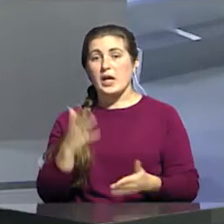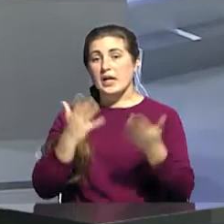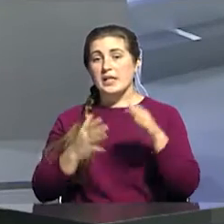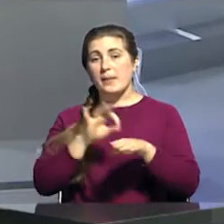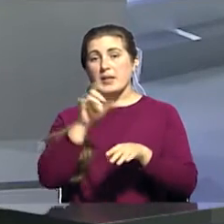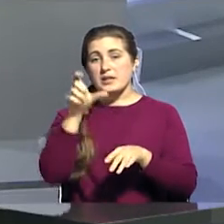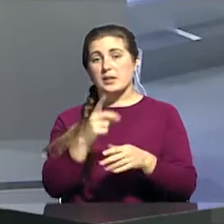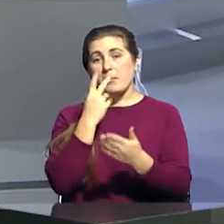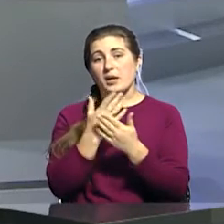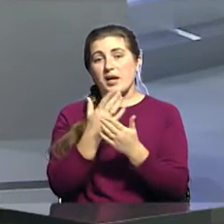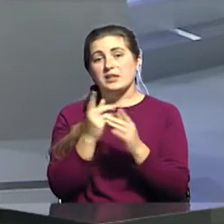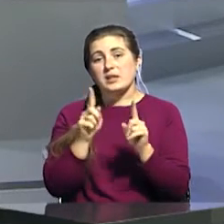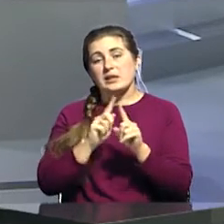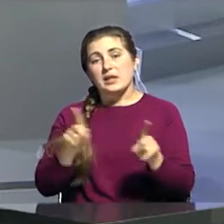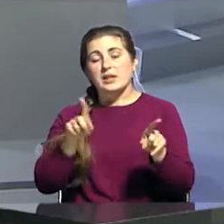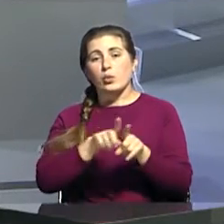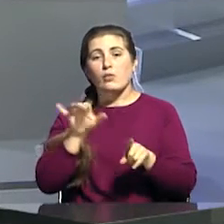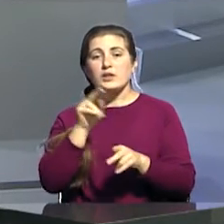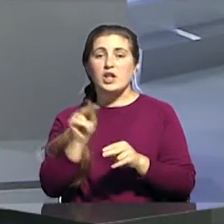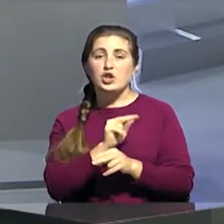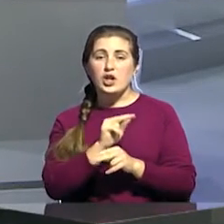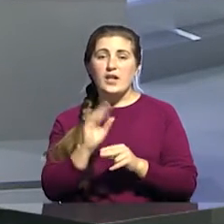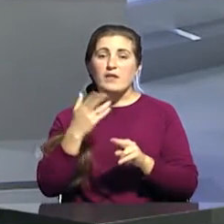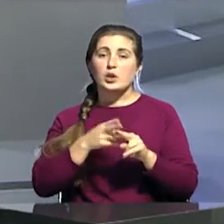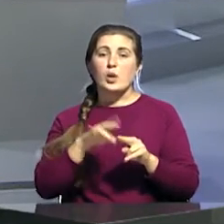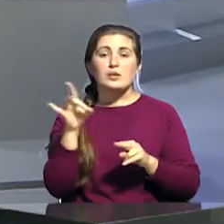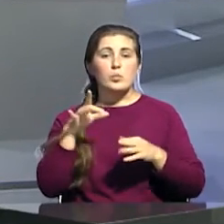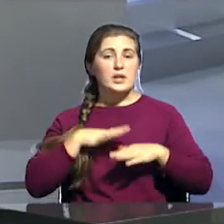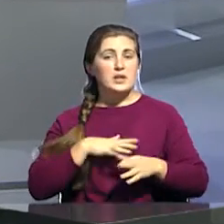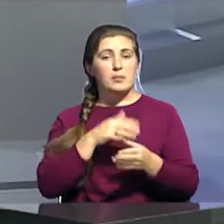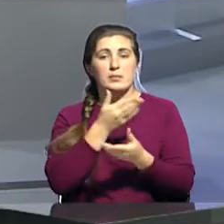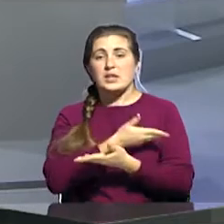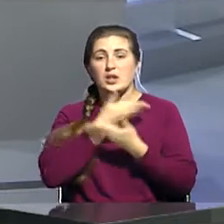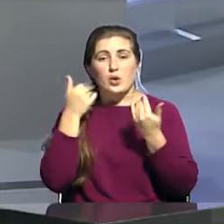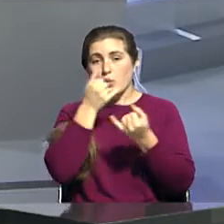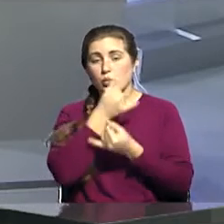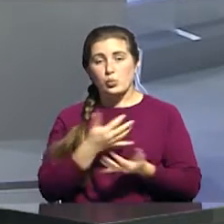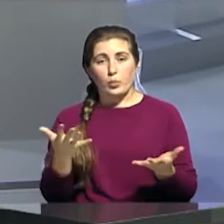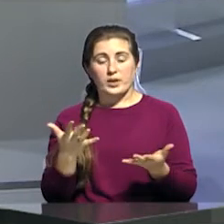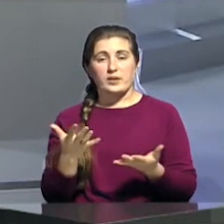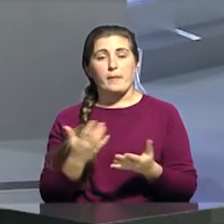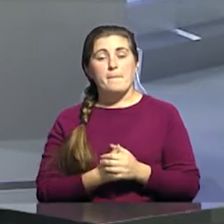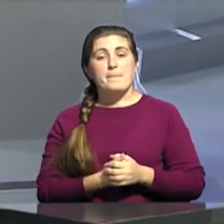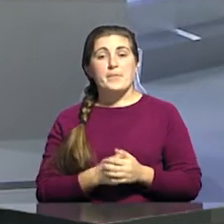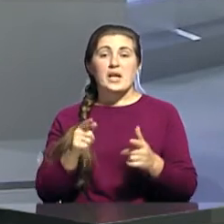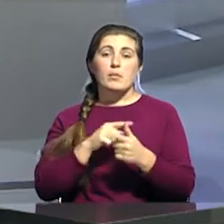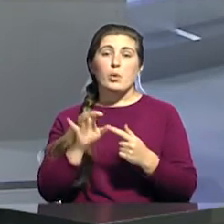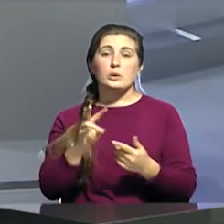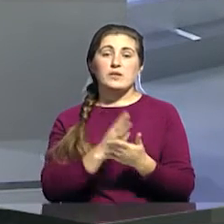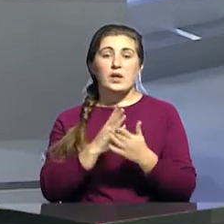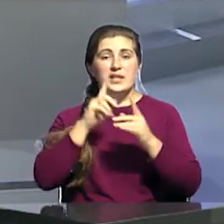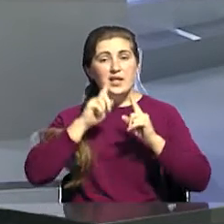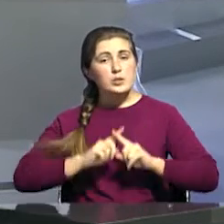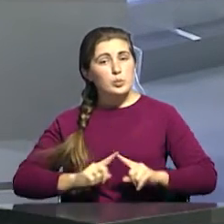показан некий вид лечения, который в Республике Крым недоступен, либо он является